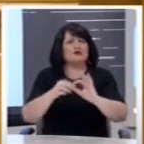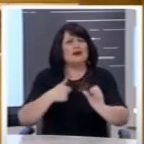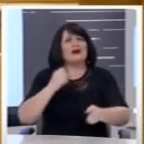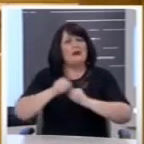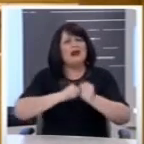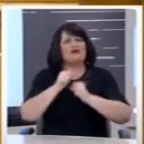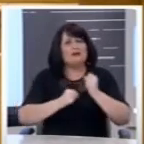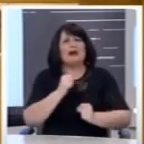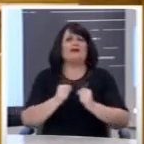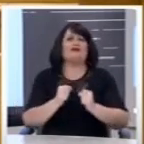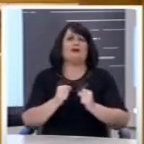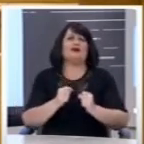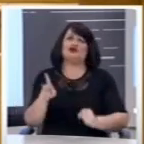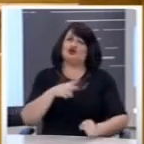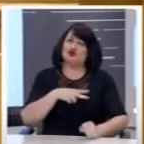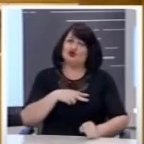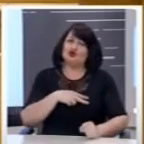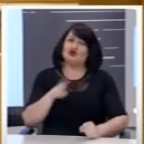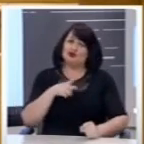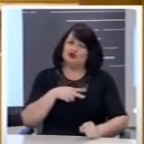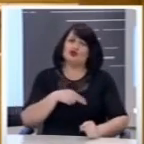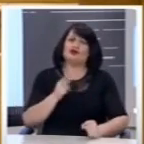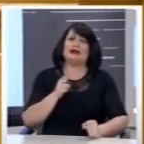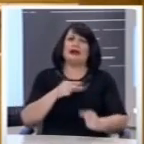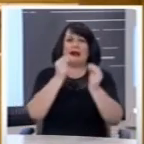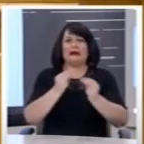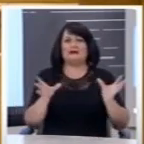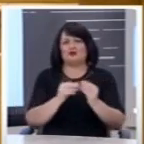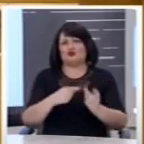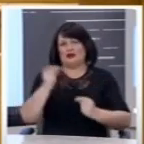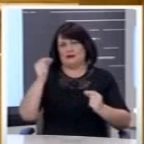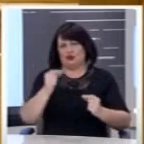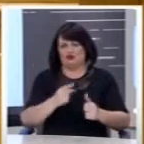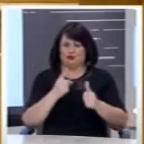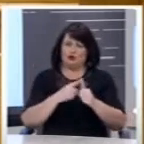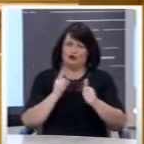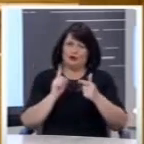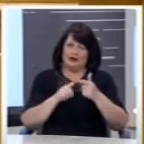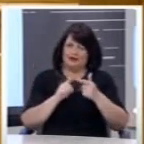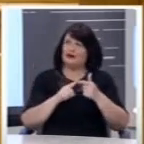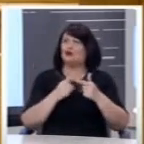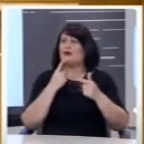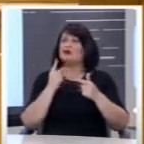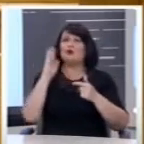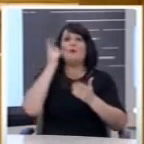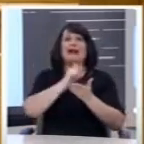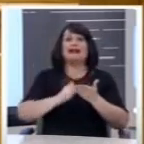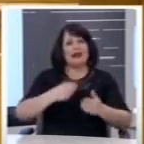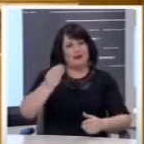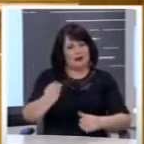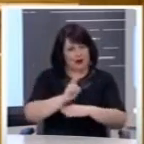μια ορθή και σωστή λύση του Κυπριακού. Δεύτερον, και αυτό να το καταθέσω στα πρακτικά,